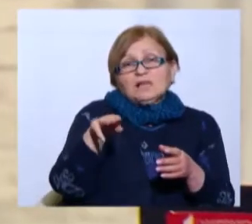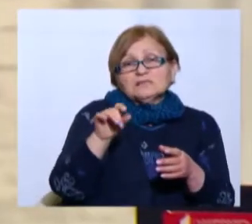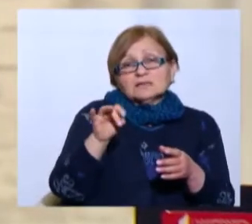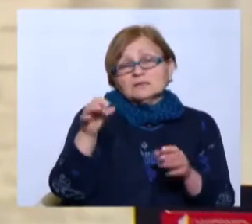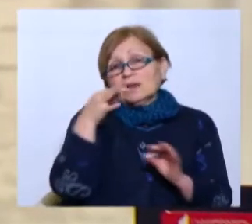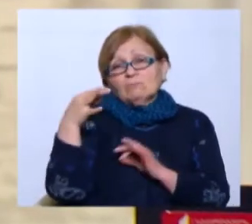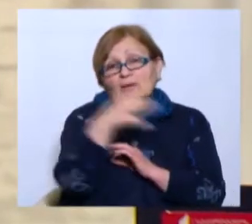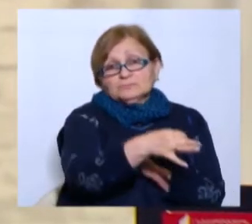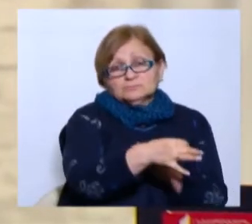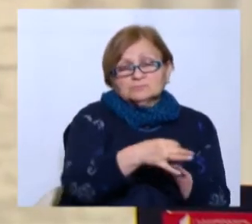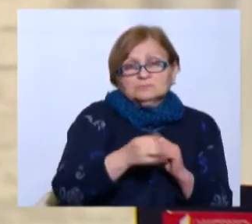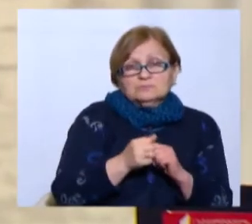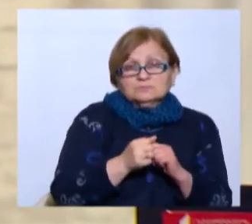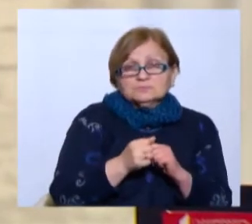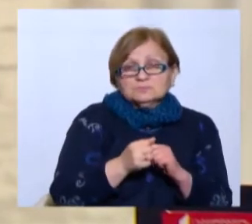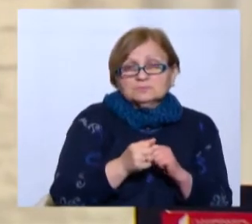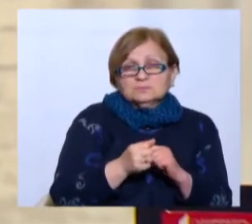შემდეგი კონტრარგუმენტით.